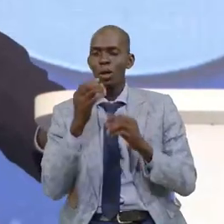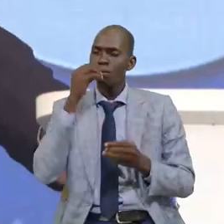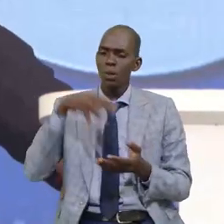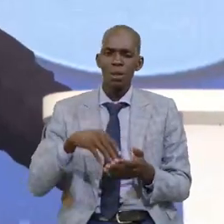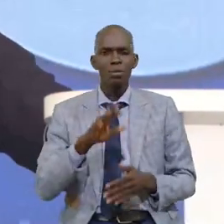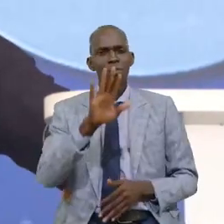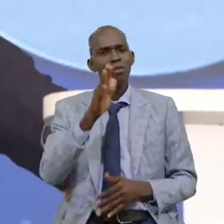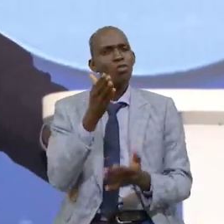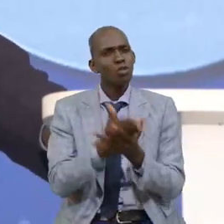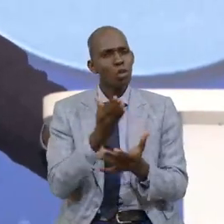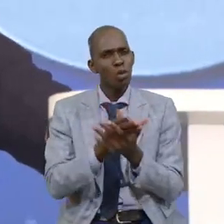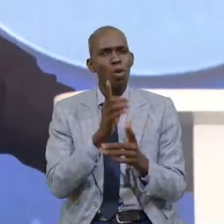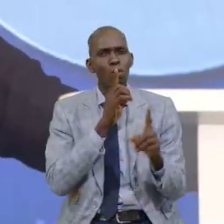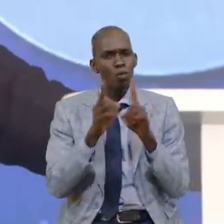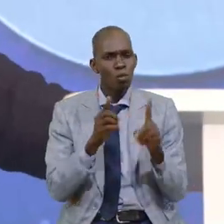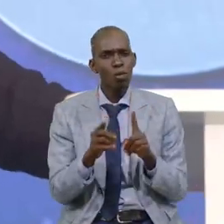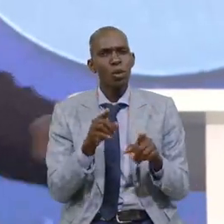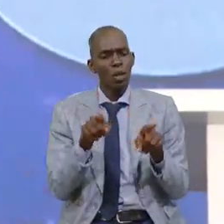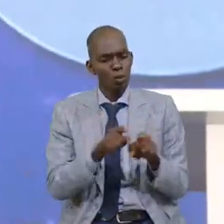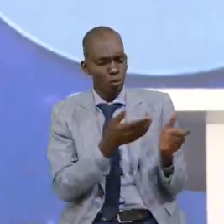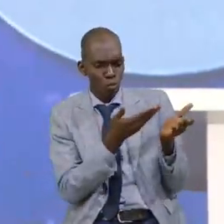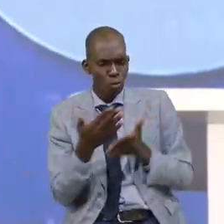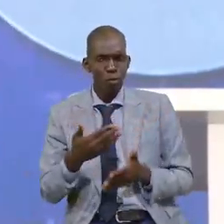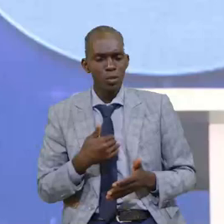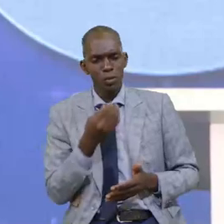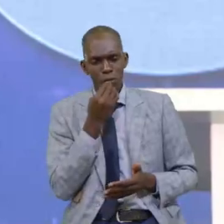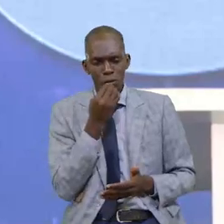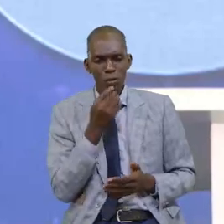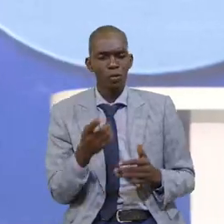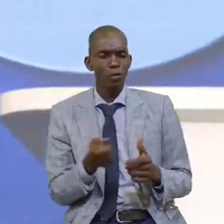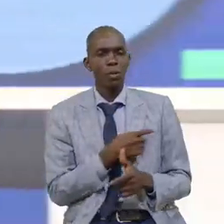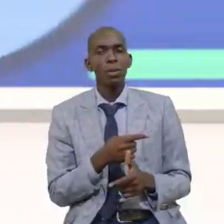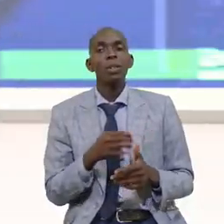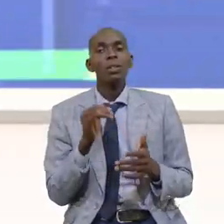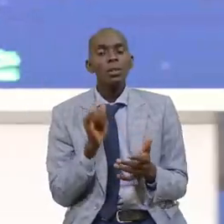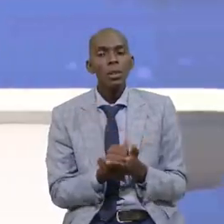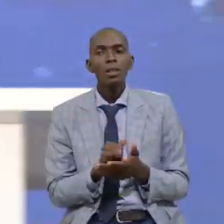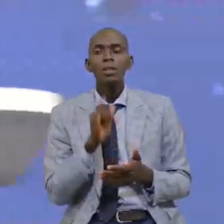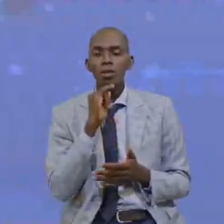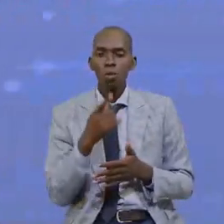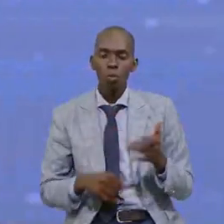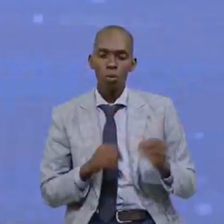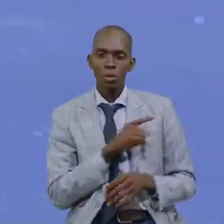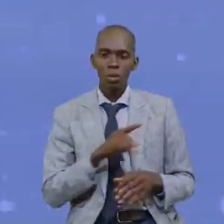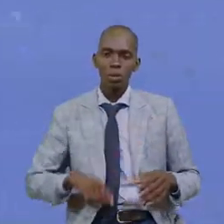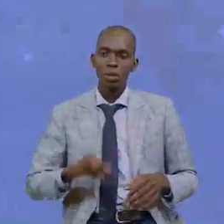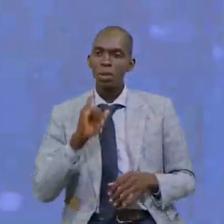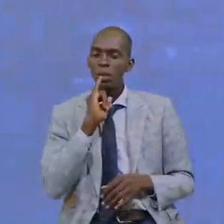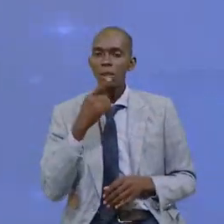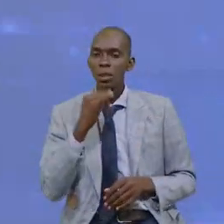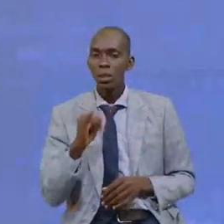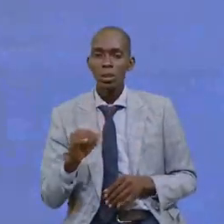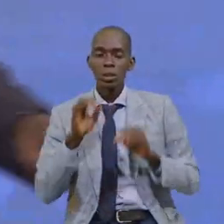repas. Pourquoi n'arrêtes-tu pas de parler pendant que tu amènes ma nourriture? C'est ce que le Seigneur dit. Prédicateurs,